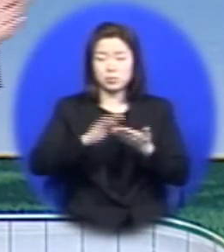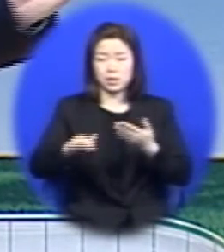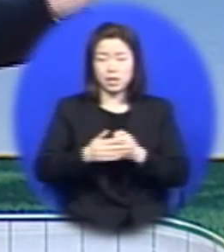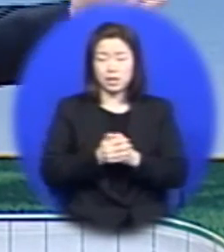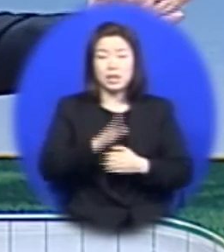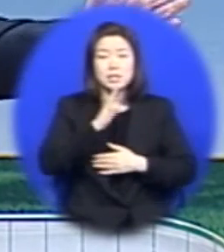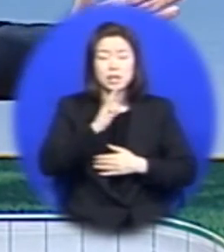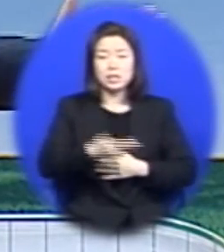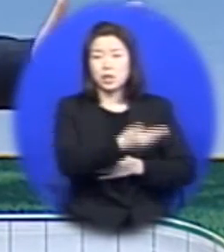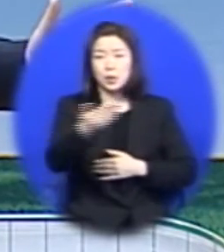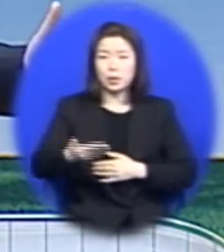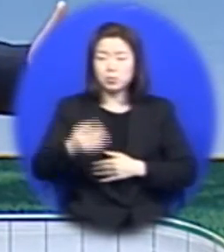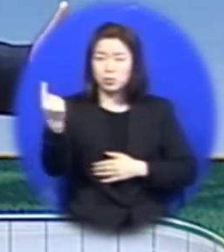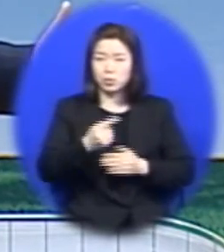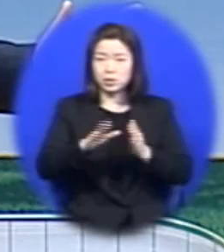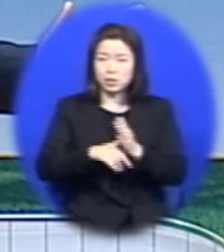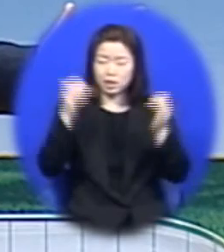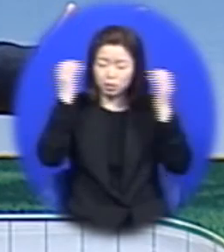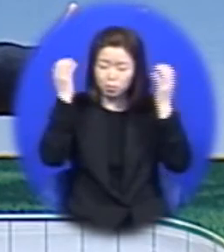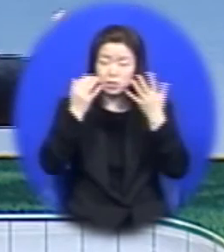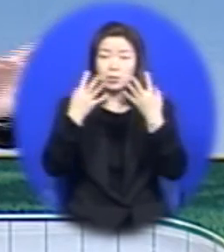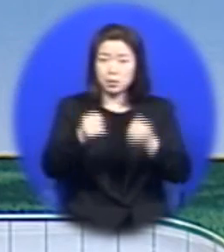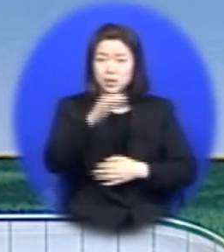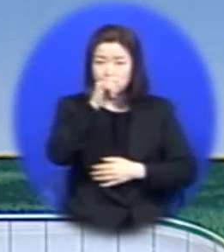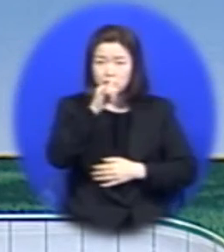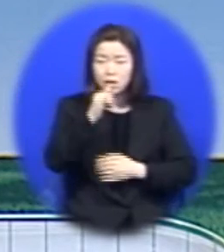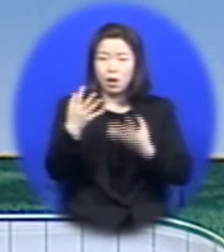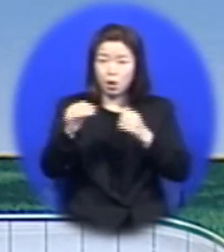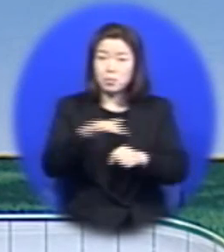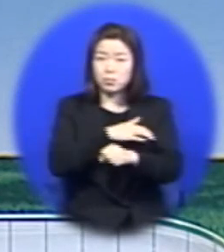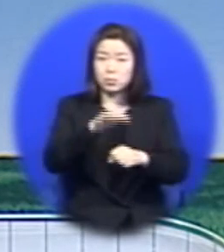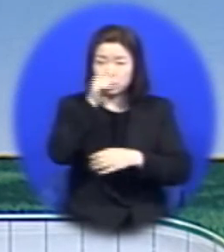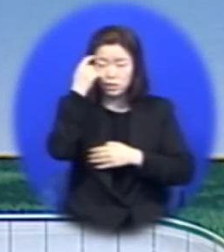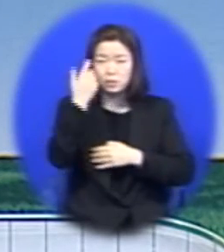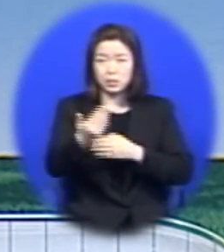사실 여러분 오시면서 고생 많이 하셨잖아요. 얼마나 불편해요.